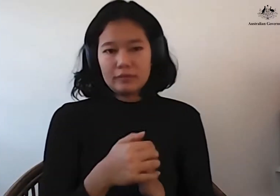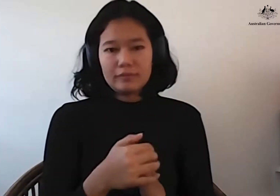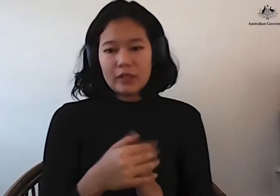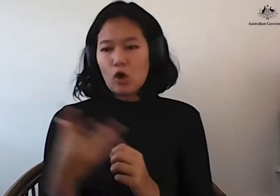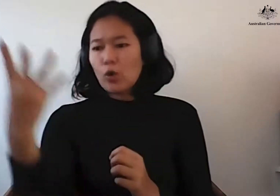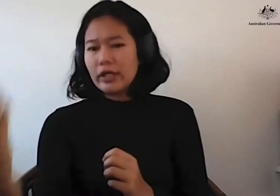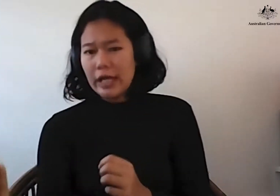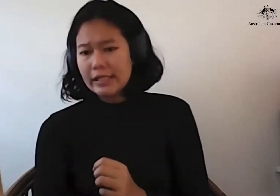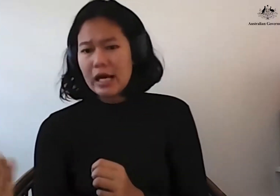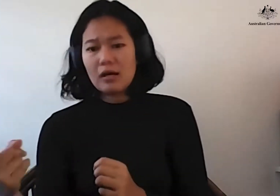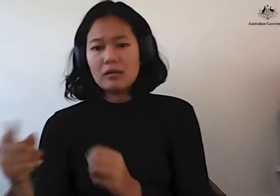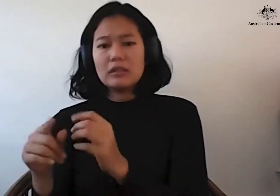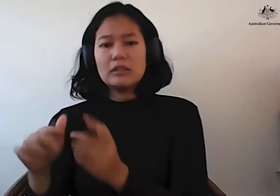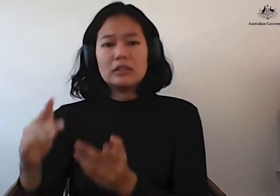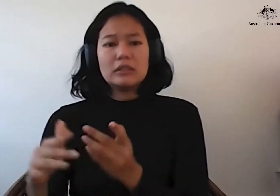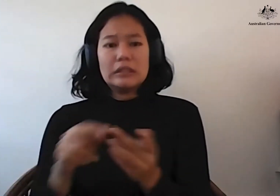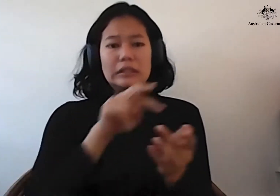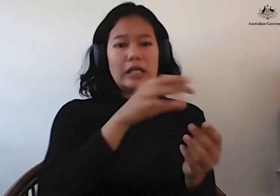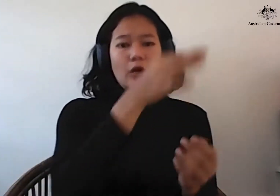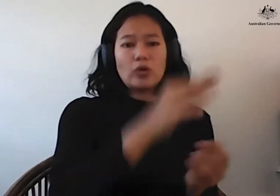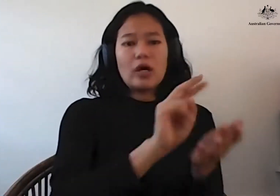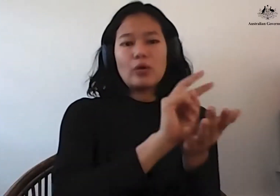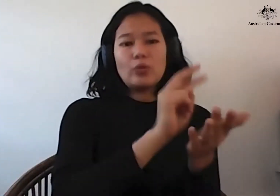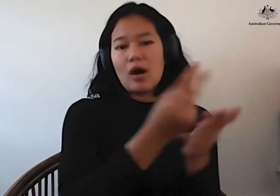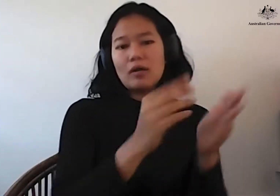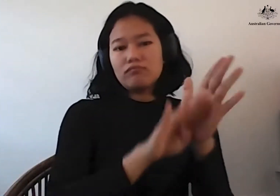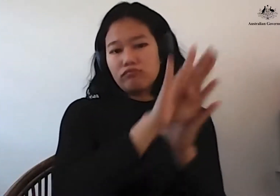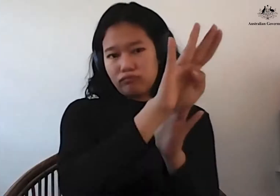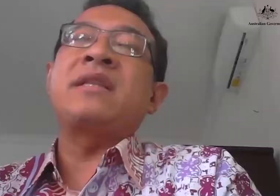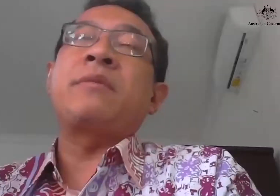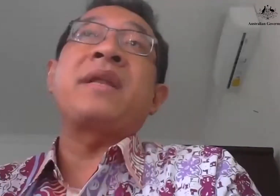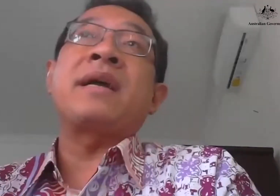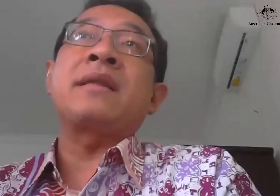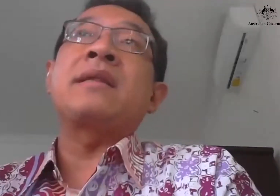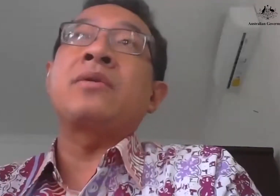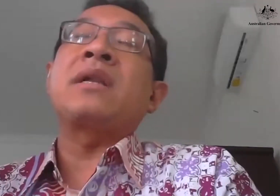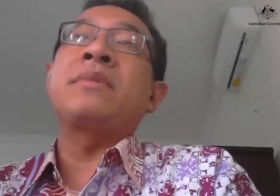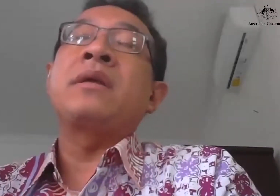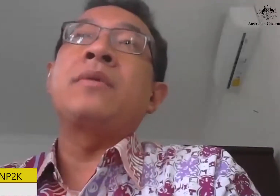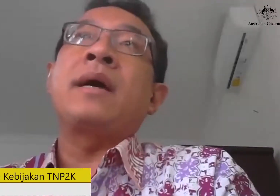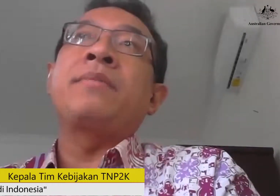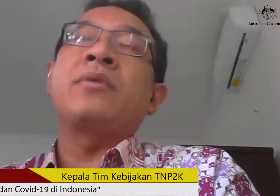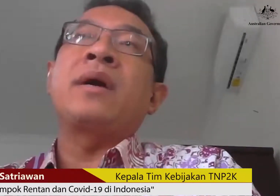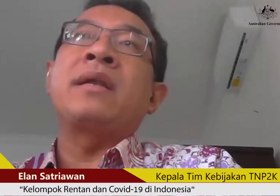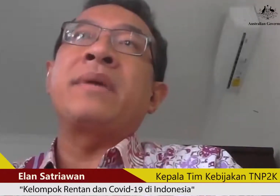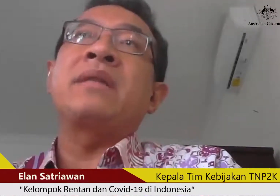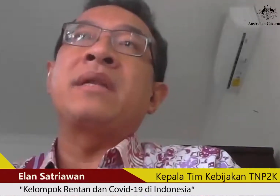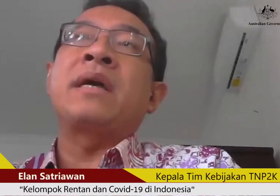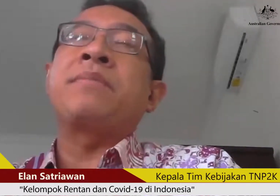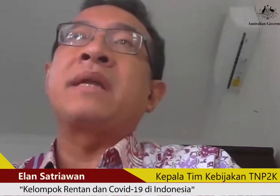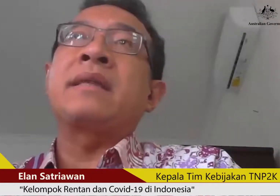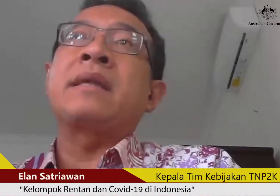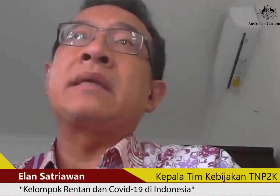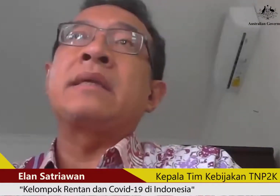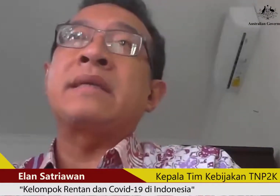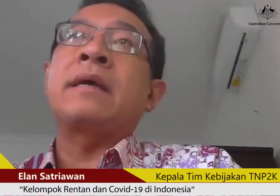bicara peningkatannya bukan levelnya, ya. Kalau levelnya kemiskinan desa masih lebih tinggi, tapi peningkatan di kota hampir dua kali lipat